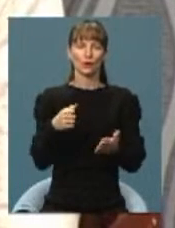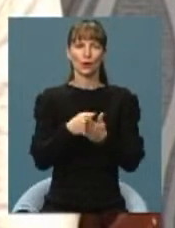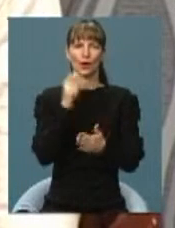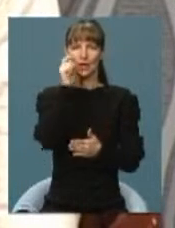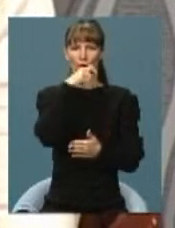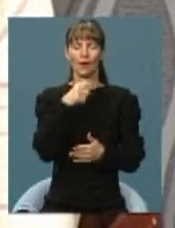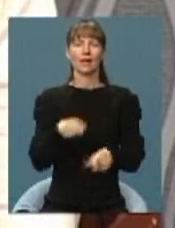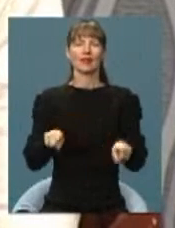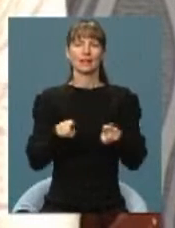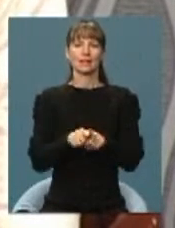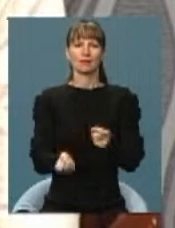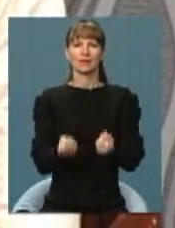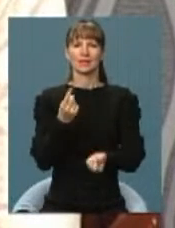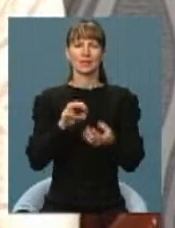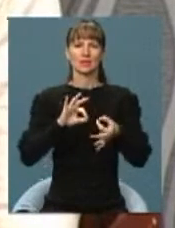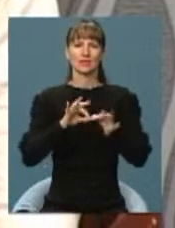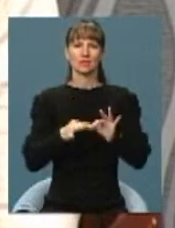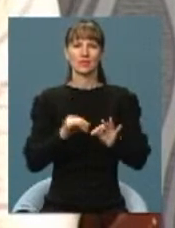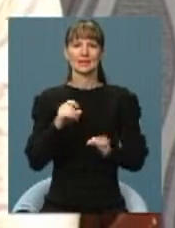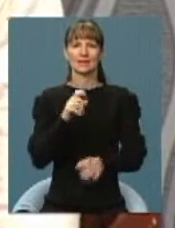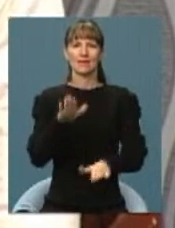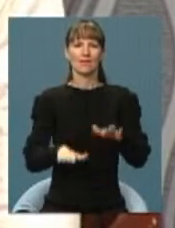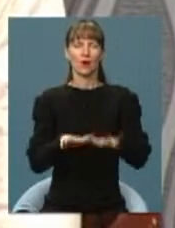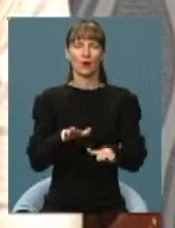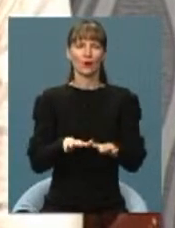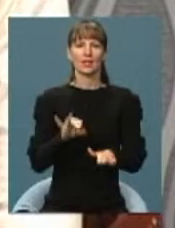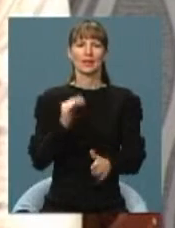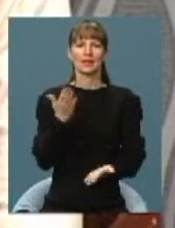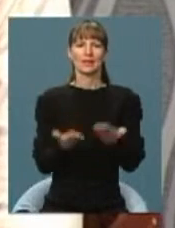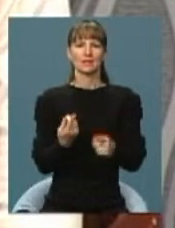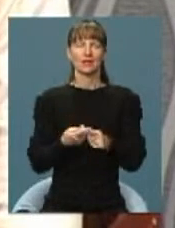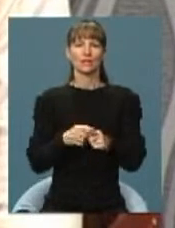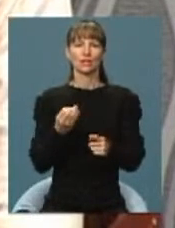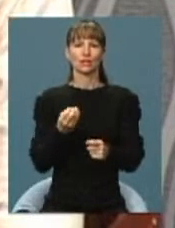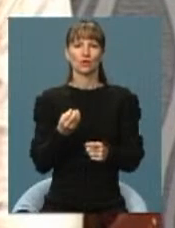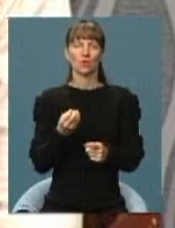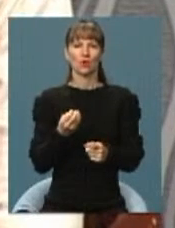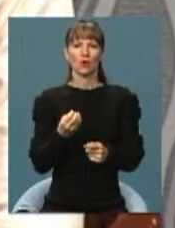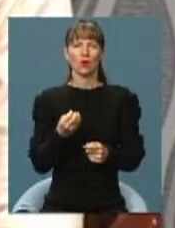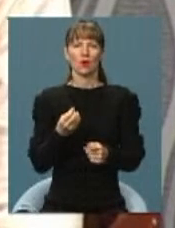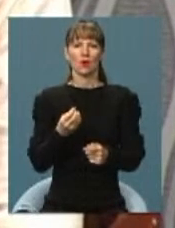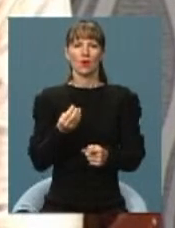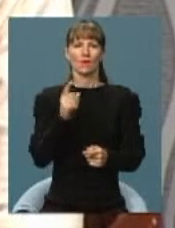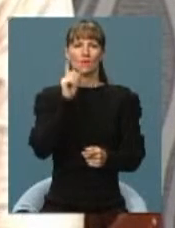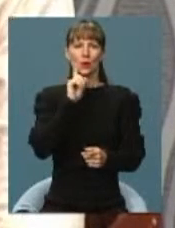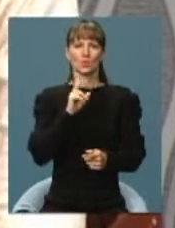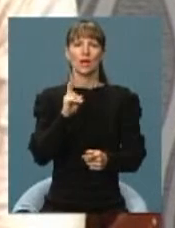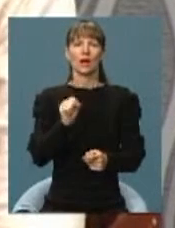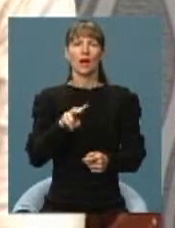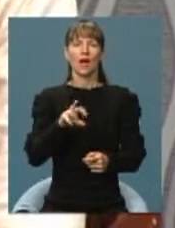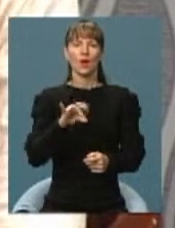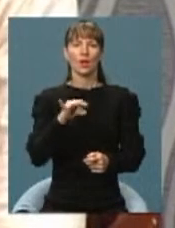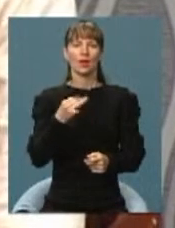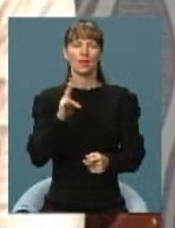то, звичайно, таки виникають там складнощі із вагою. Ну і також, якщо це ще калорійна страва, то також вона впливає на вагу, власне,